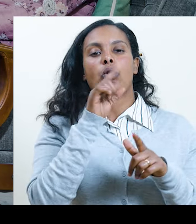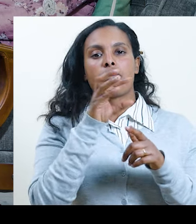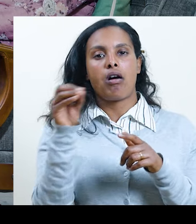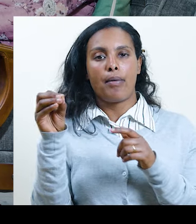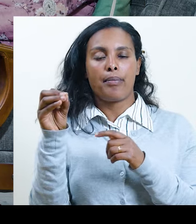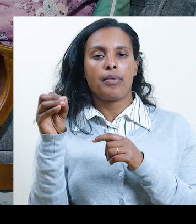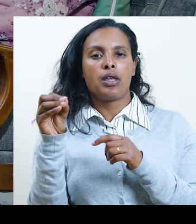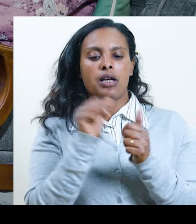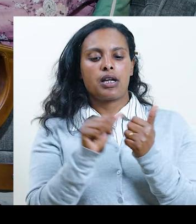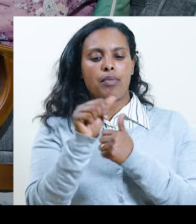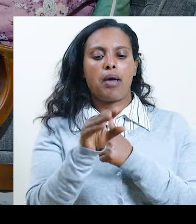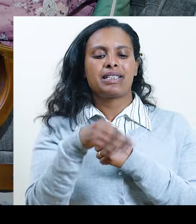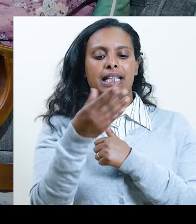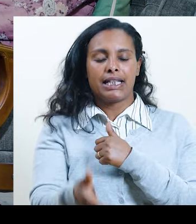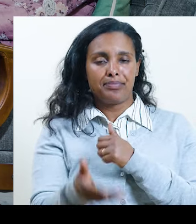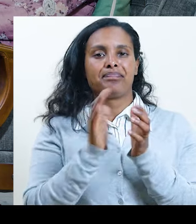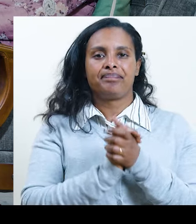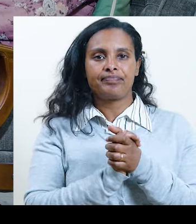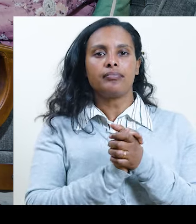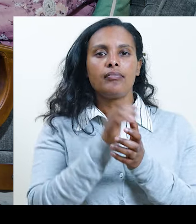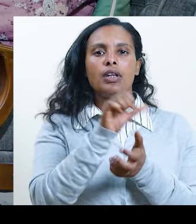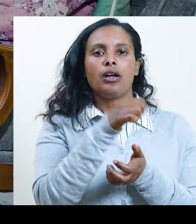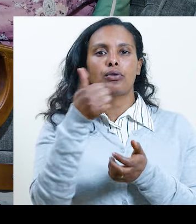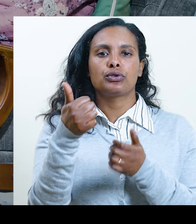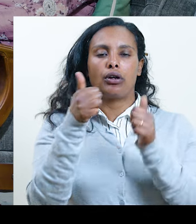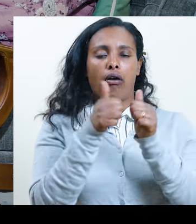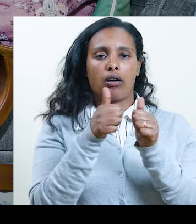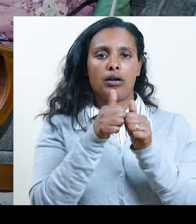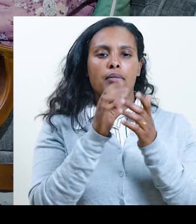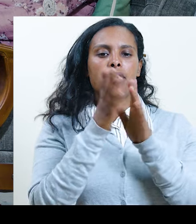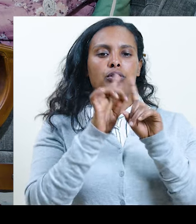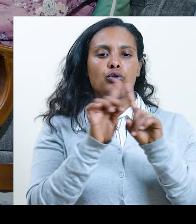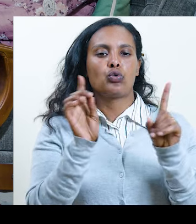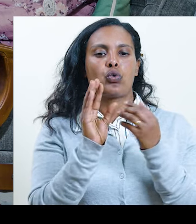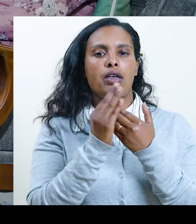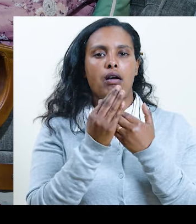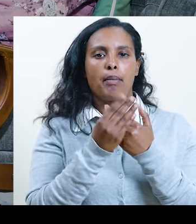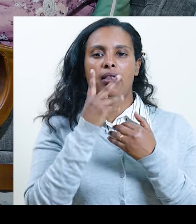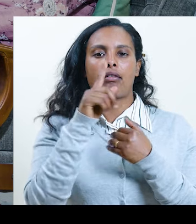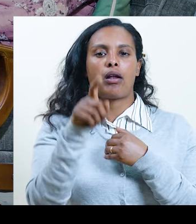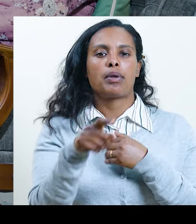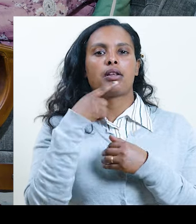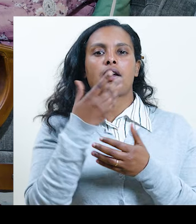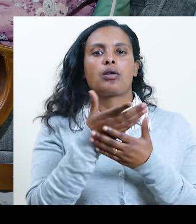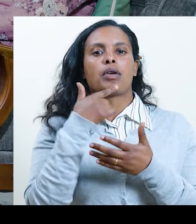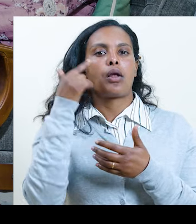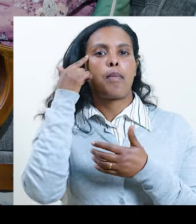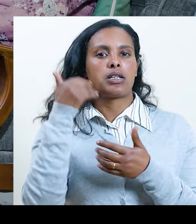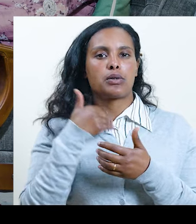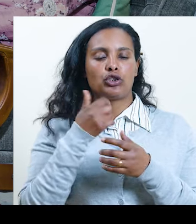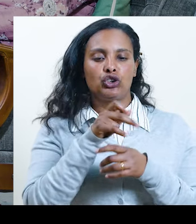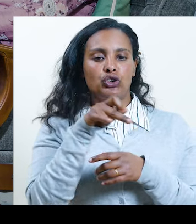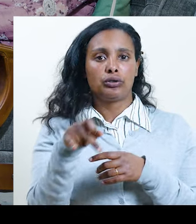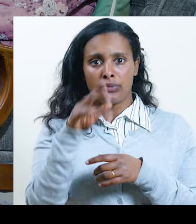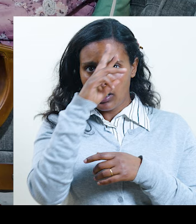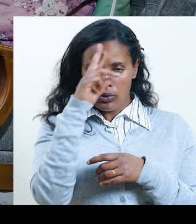ነውና ቅድሚያ የመስጠት ከሌሎቹ ተነጥሎ እንደውም በስፔሻል ኬስ ተብሎ መታየት ያለበት ነገር ነው ብዬ ነው የማስበው እኔ